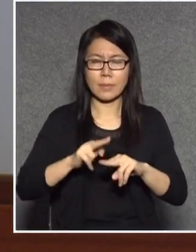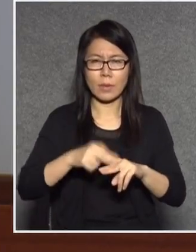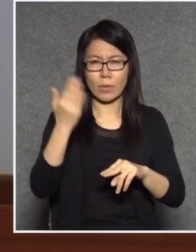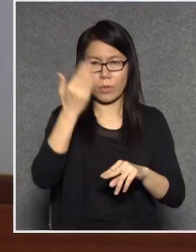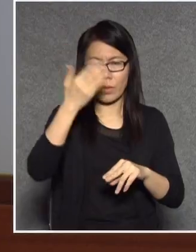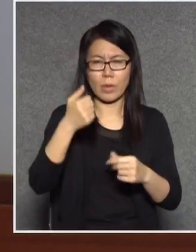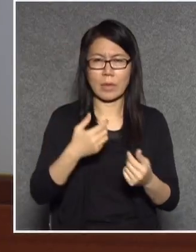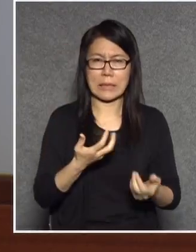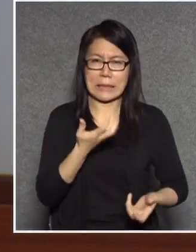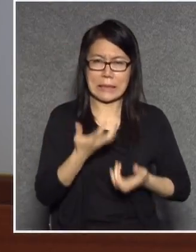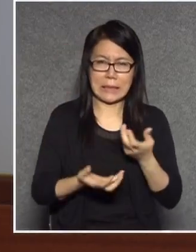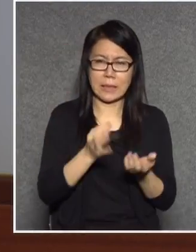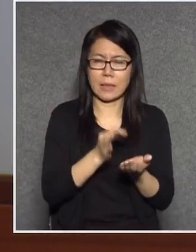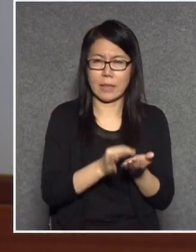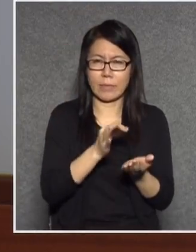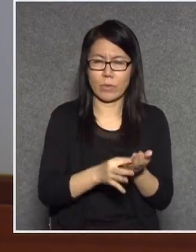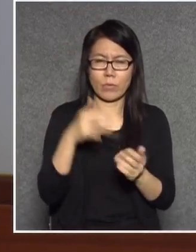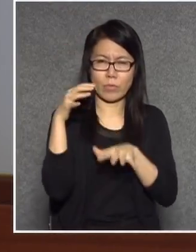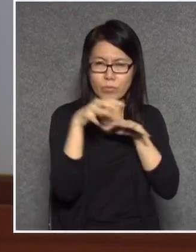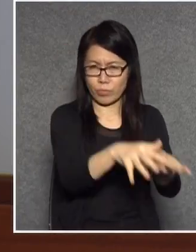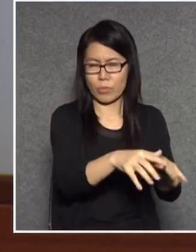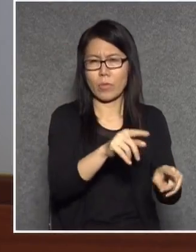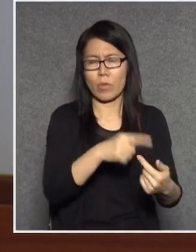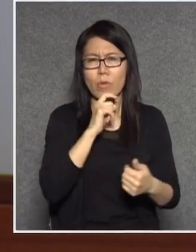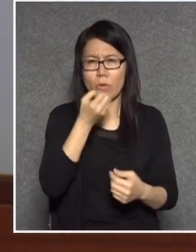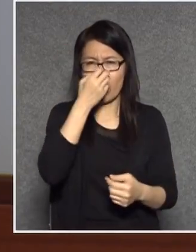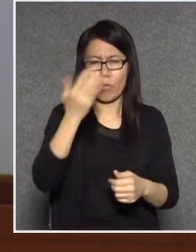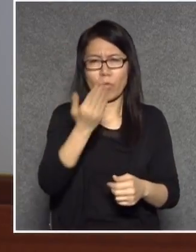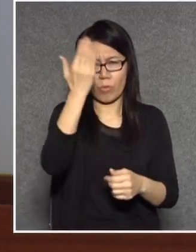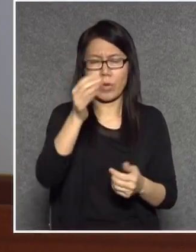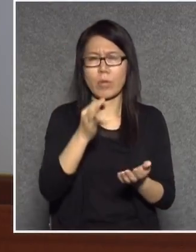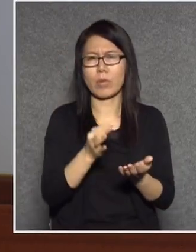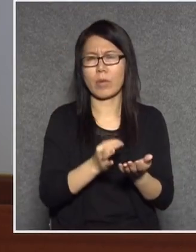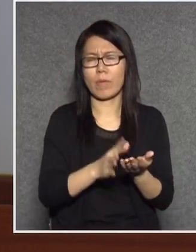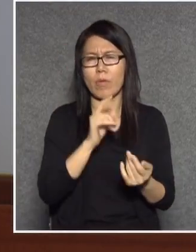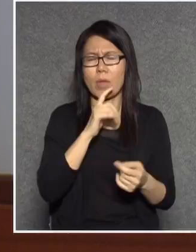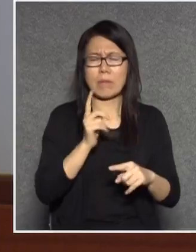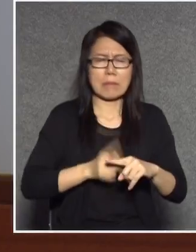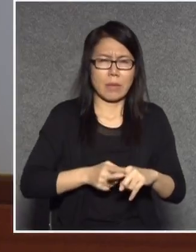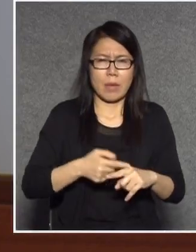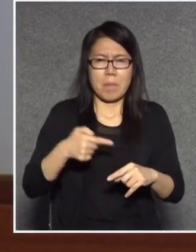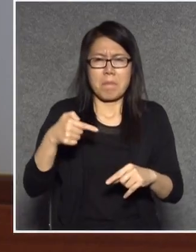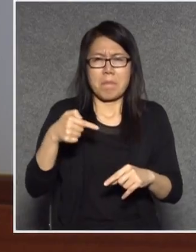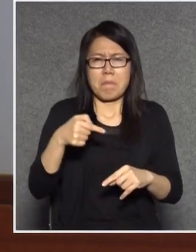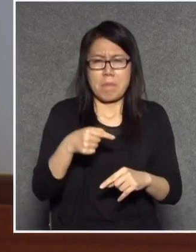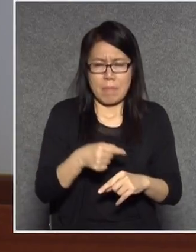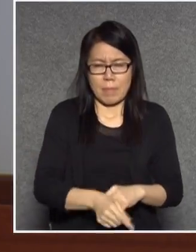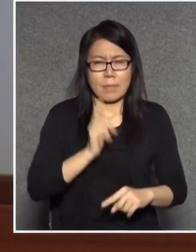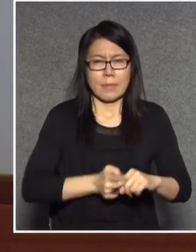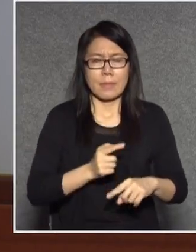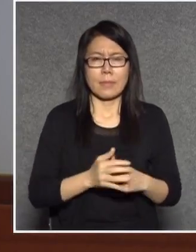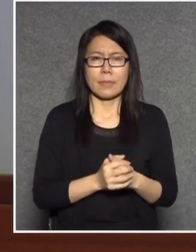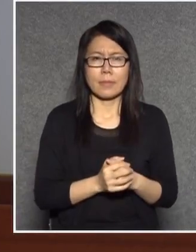熱門旅遊地方，香港的旅遊業的優勢呢是逐步逐步地是去消失。